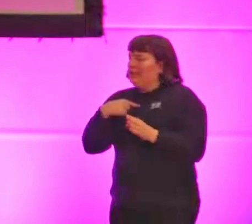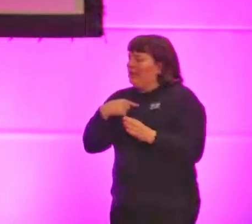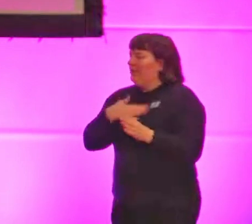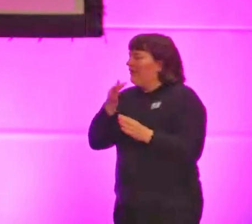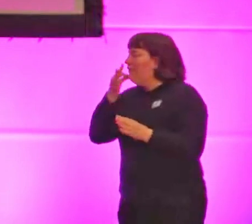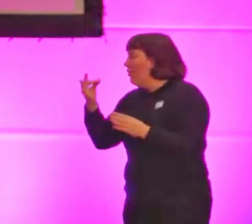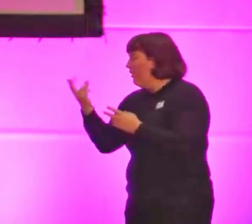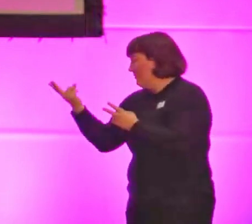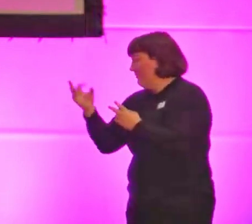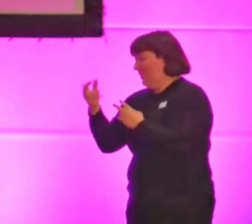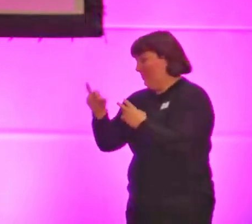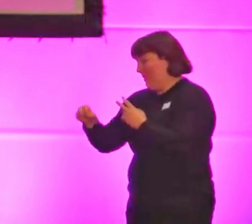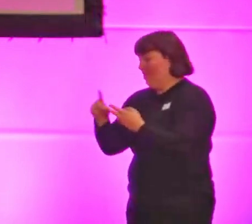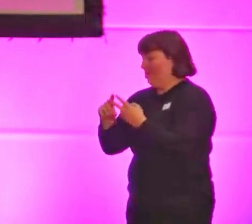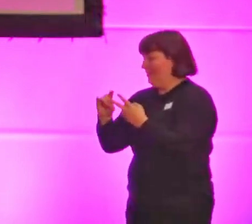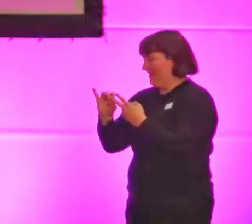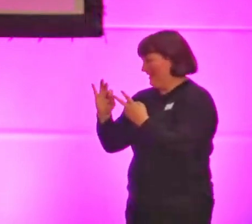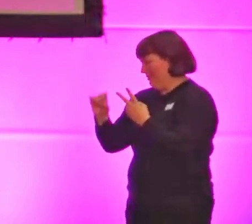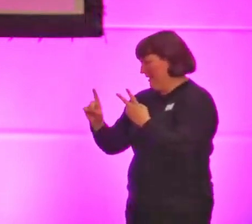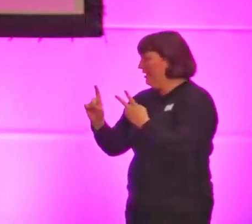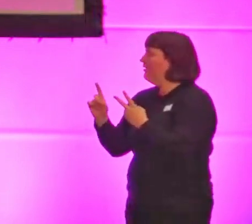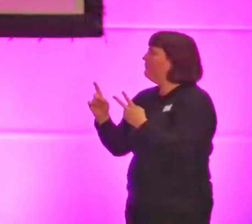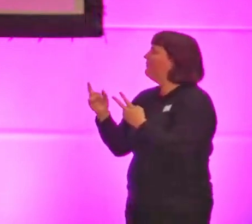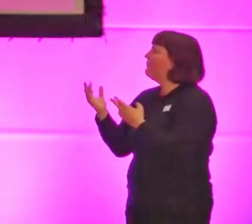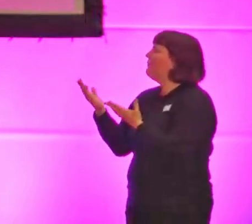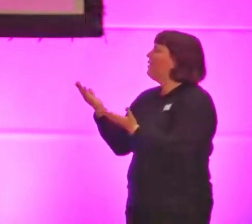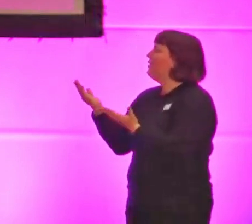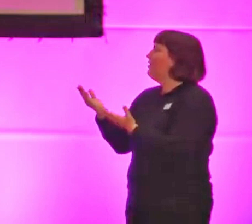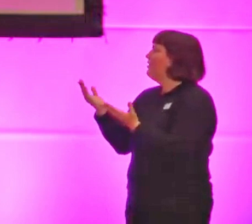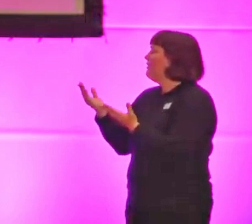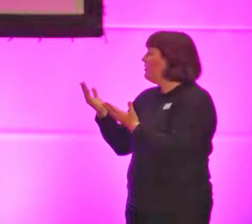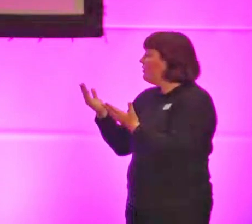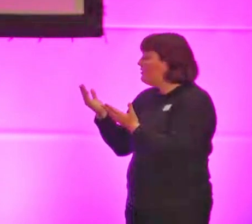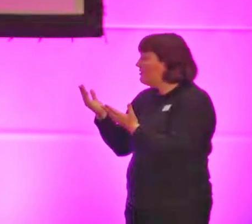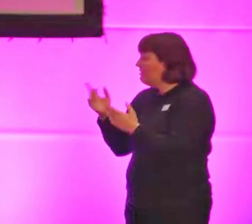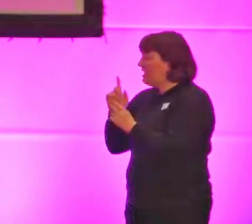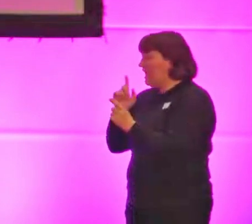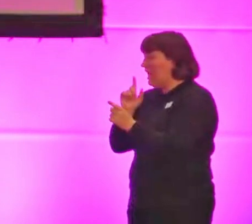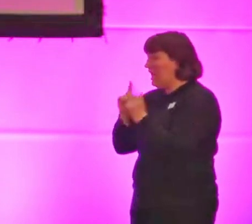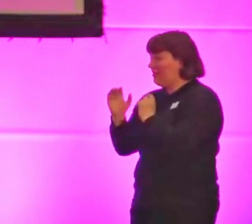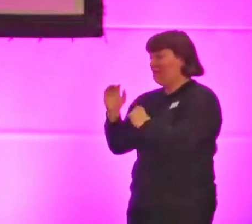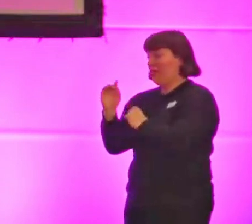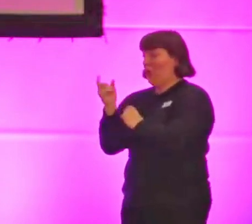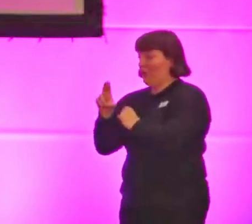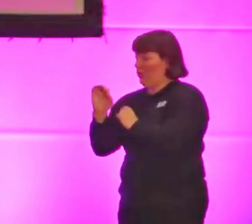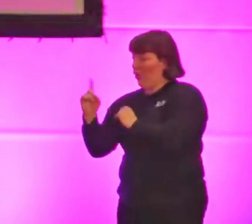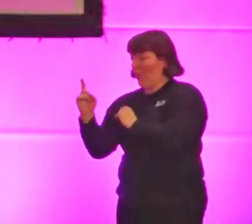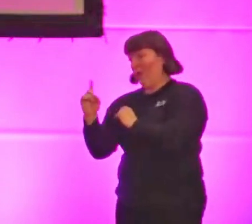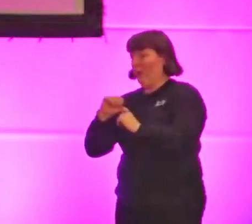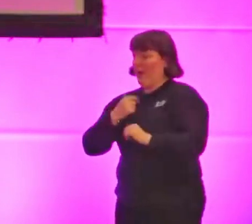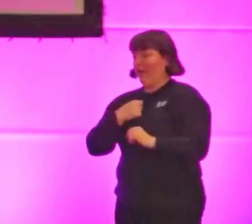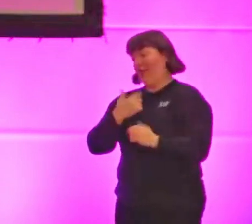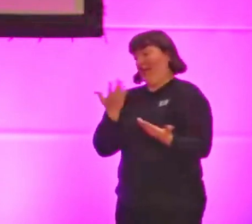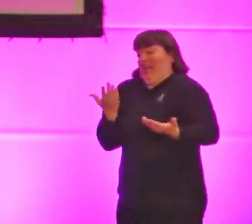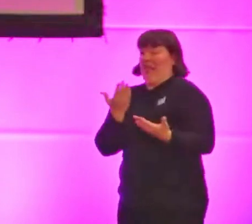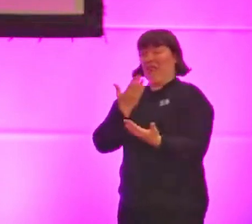och Petter här kring det du nämner. Var det lite naivt av Lundin Oil, eller var det så att det skickade